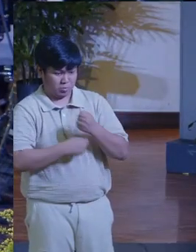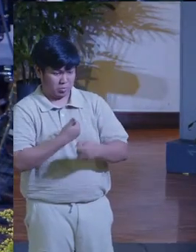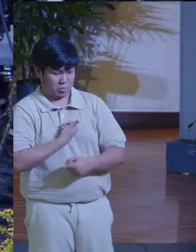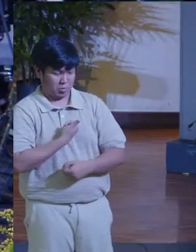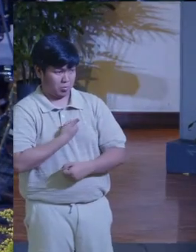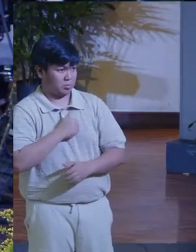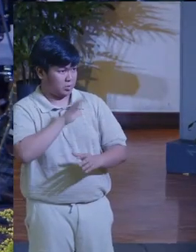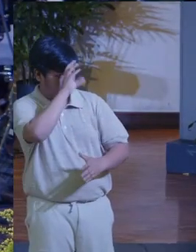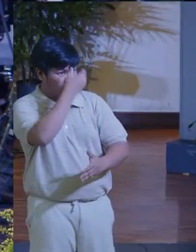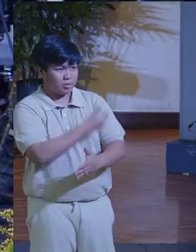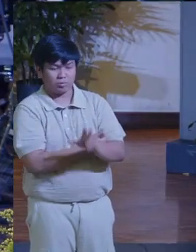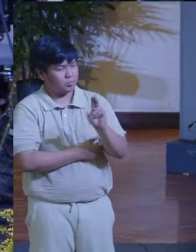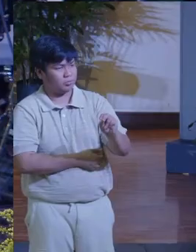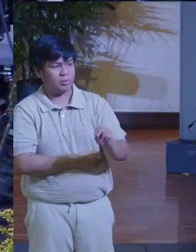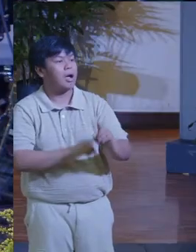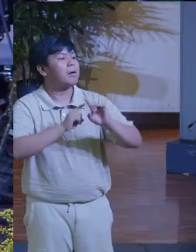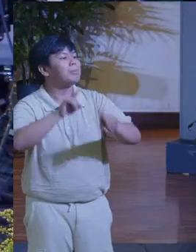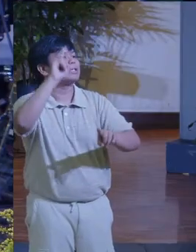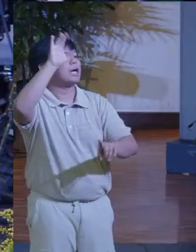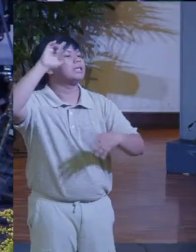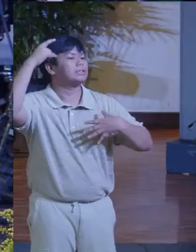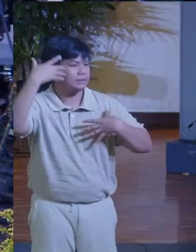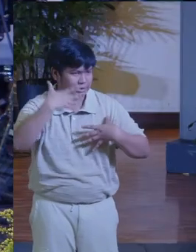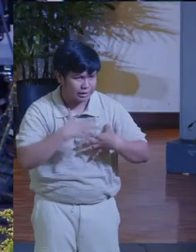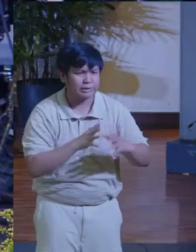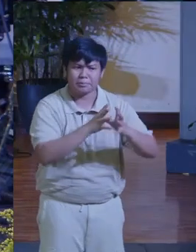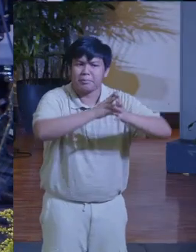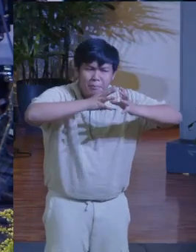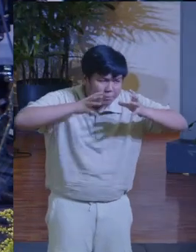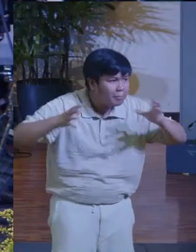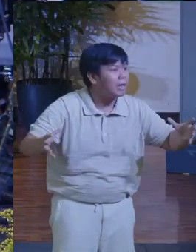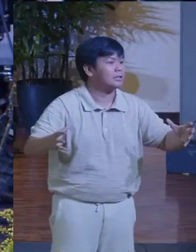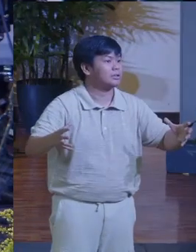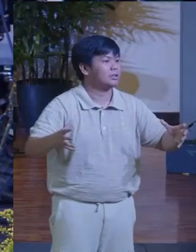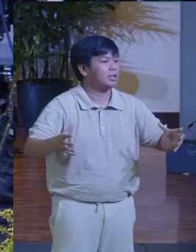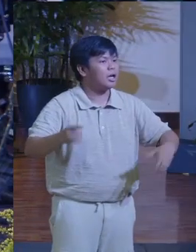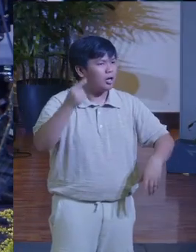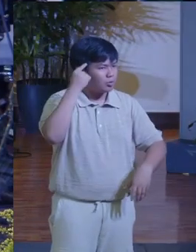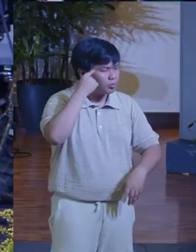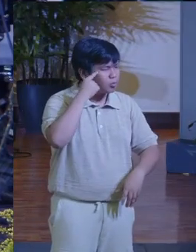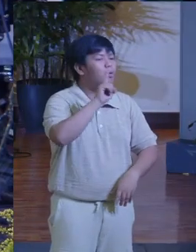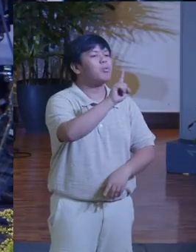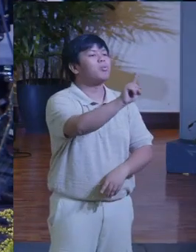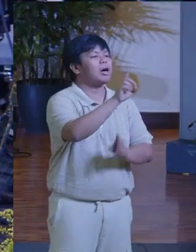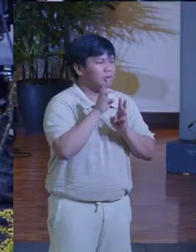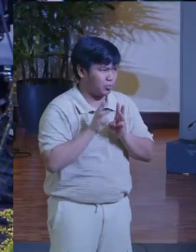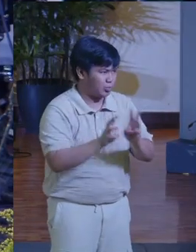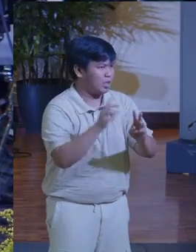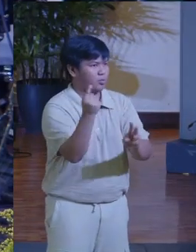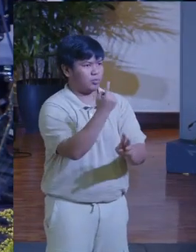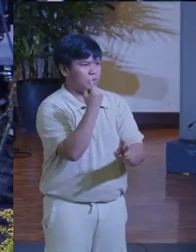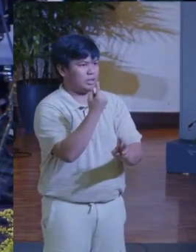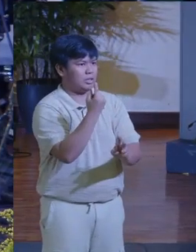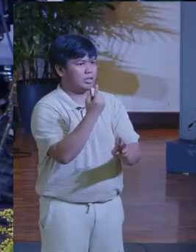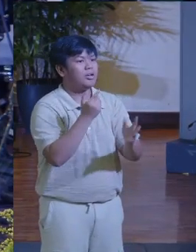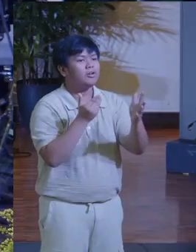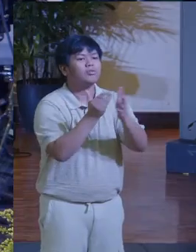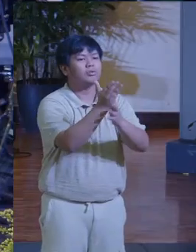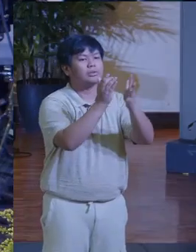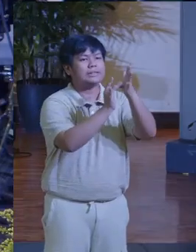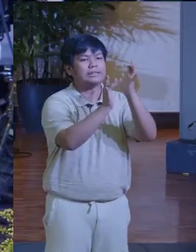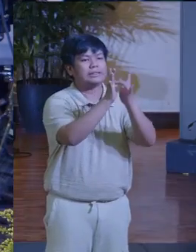Datapot ang kanyang grasya, ang kanyang kagandahang loob, ay ipinakita niya sa pagkamatay ng kanyang anak sa